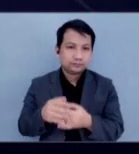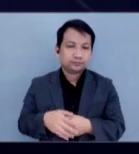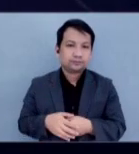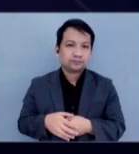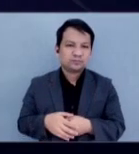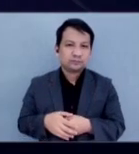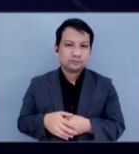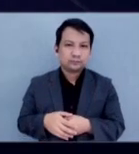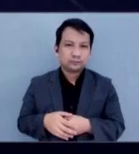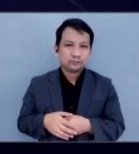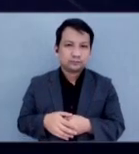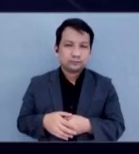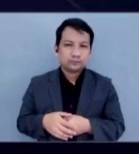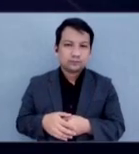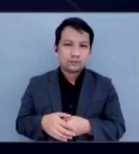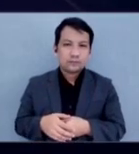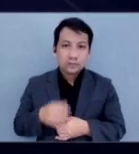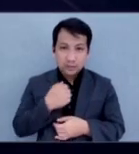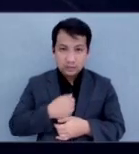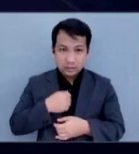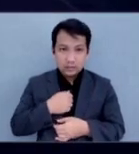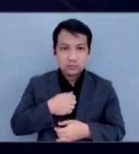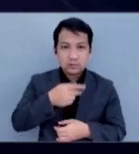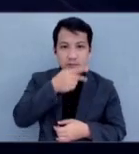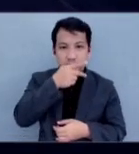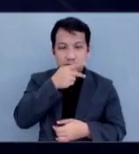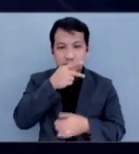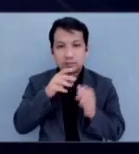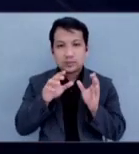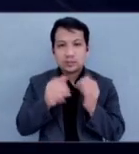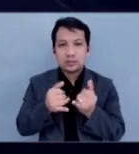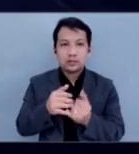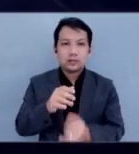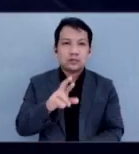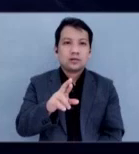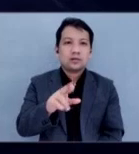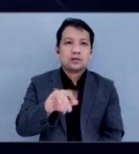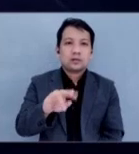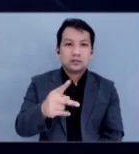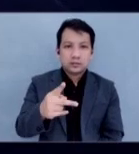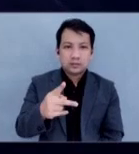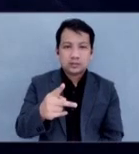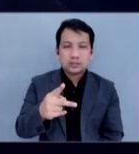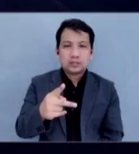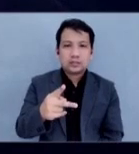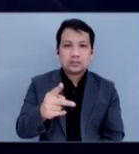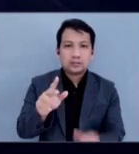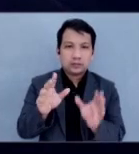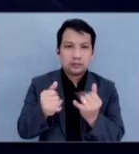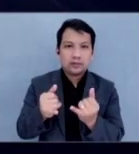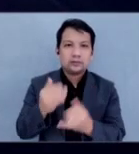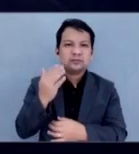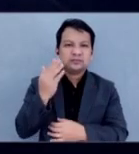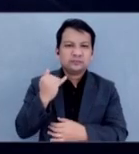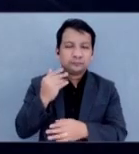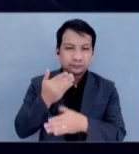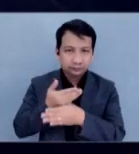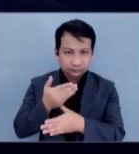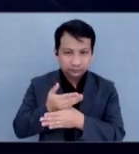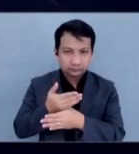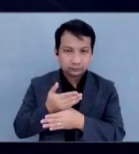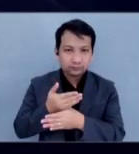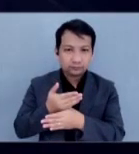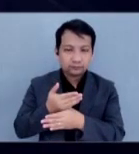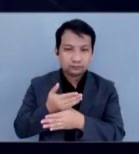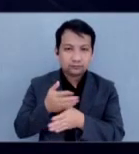pahayag, humingi ng paumanhin ang private contractor na Arlingcorp.ph Corporation dahil sa abalang idinulot ng mga iniwan